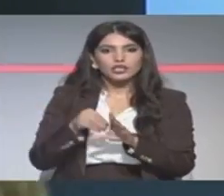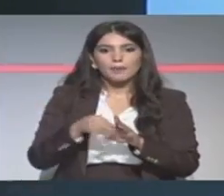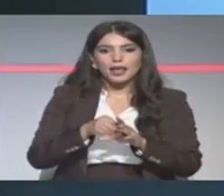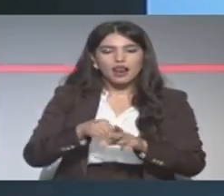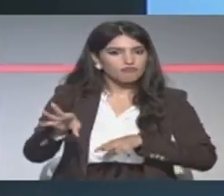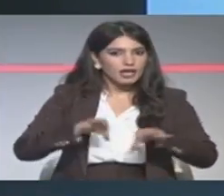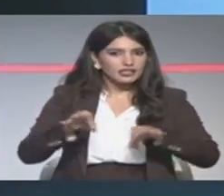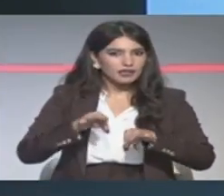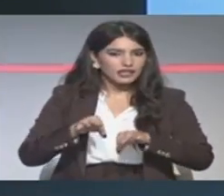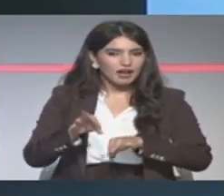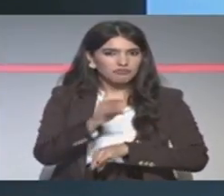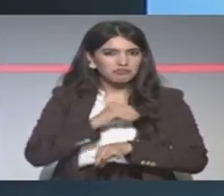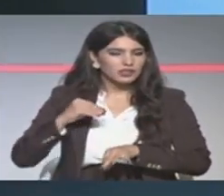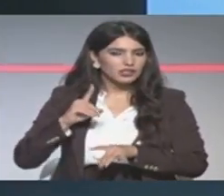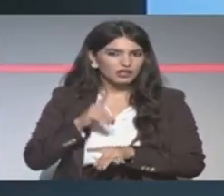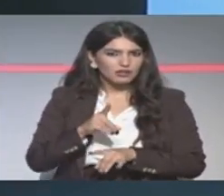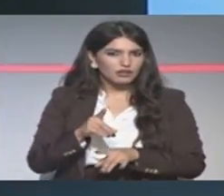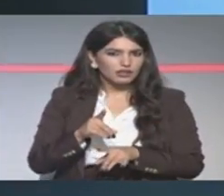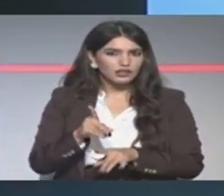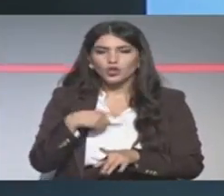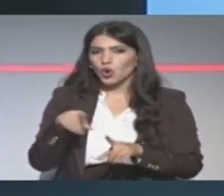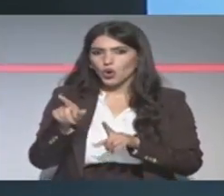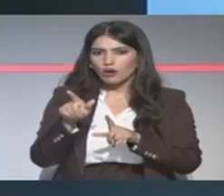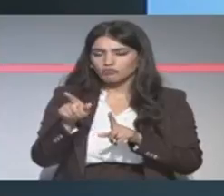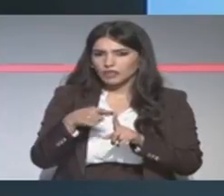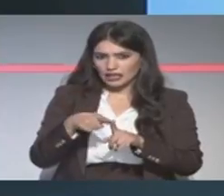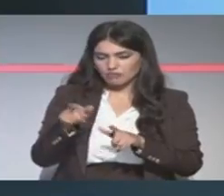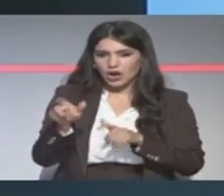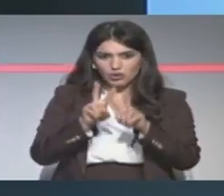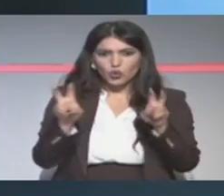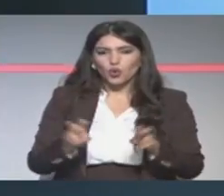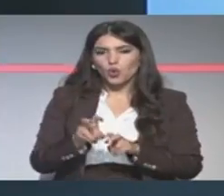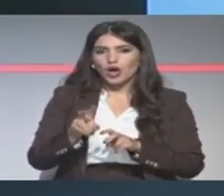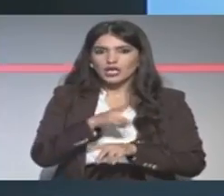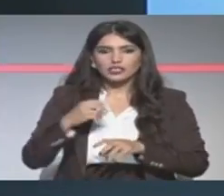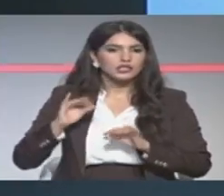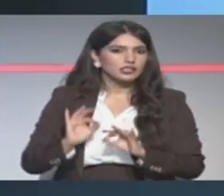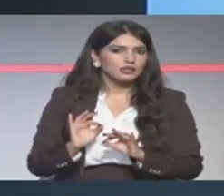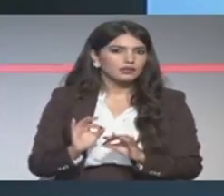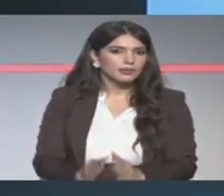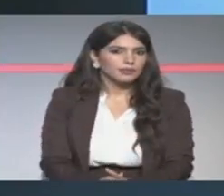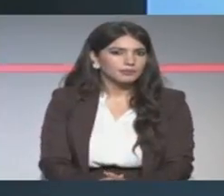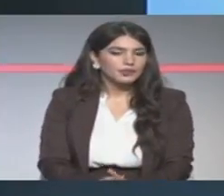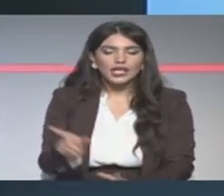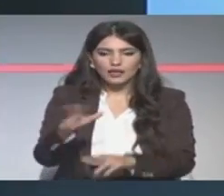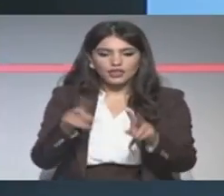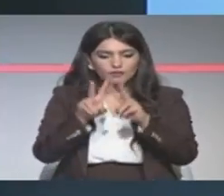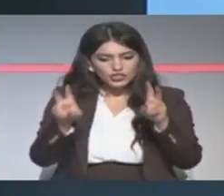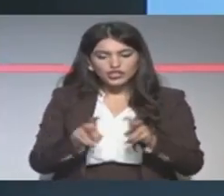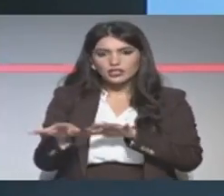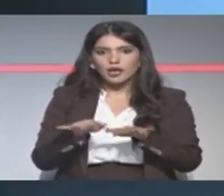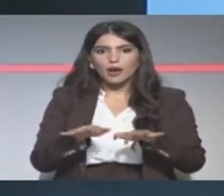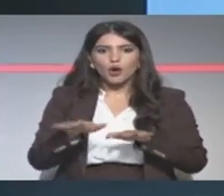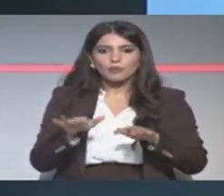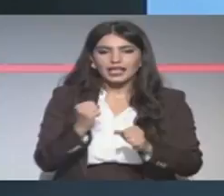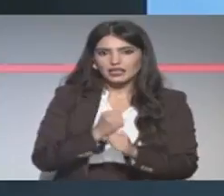البيوطبيه، مرحله تحضيريه مندمجه في هندسه بيوتكنولوجيات الصحه، على مرحلة تحضيرية ودمجة في هندسة الإعلامية ومرحلة التشغيلية